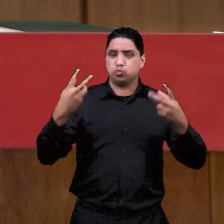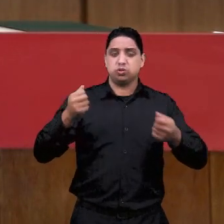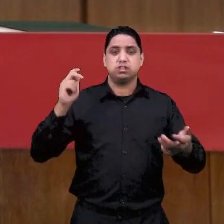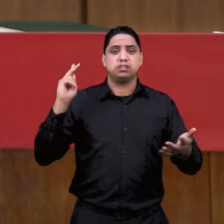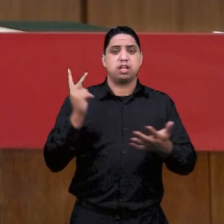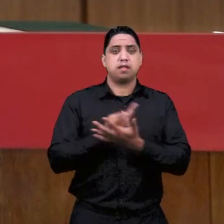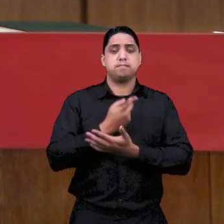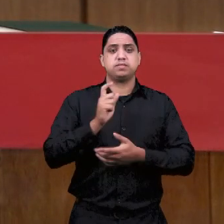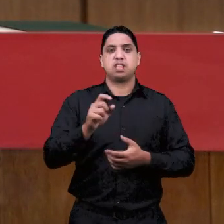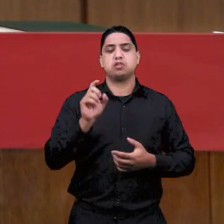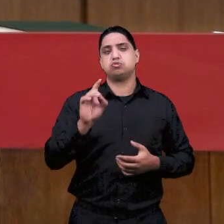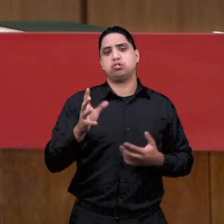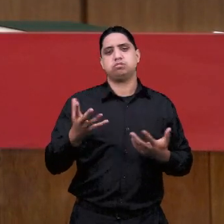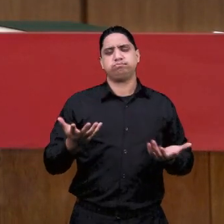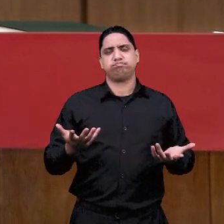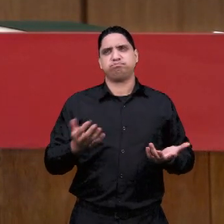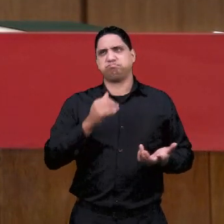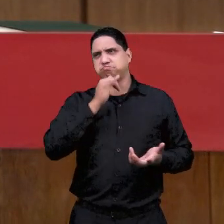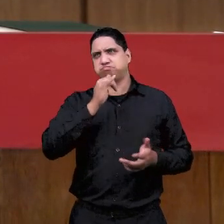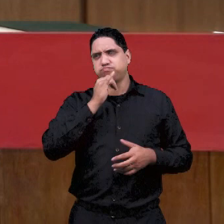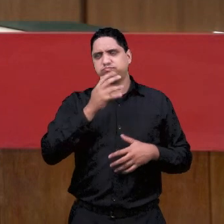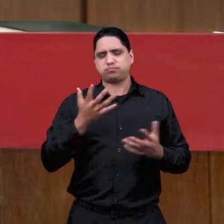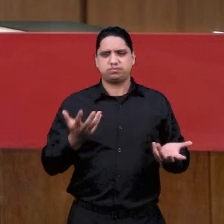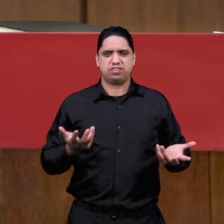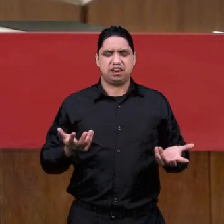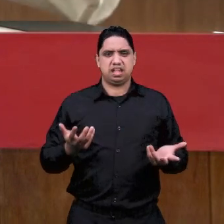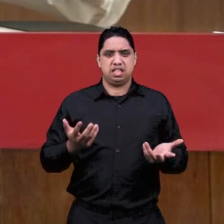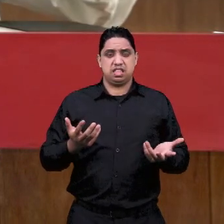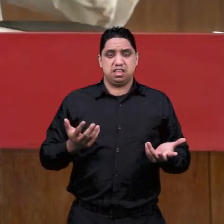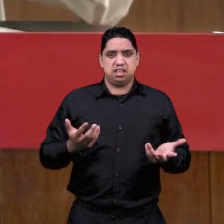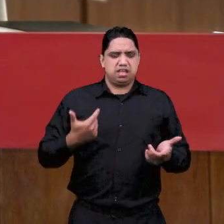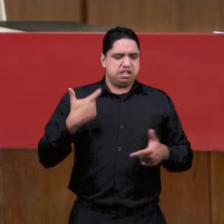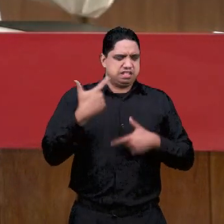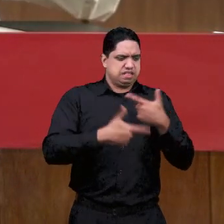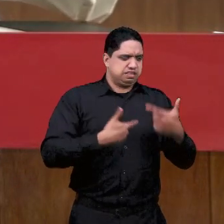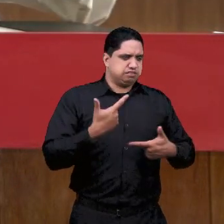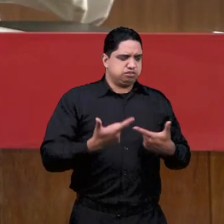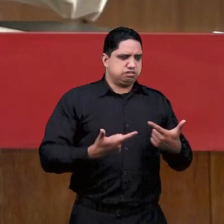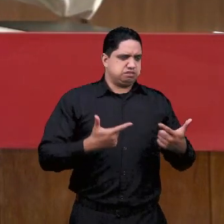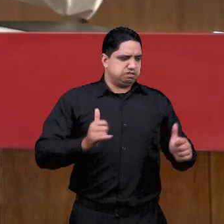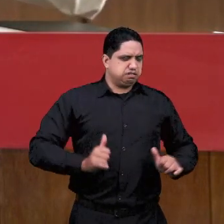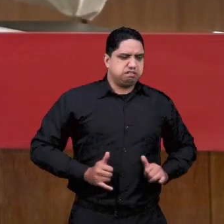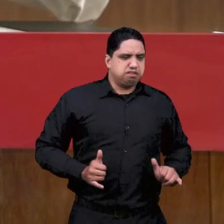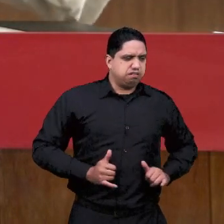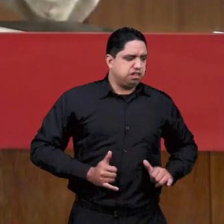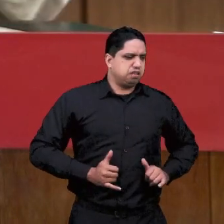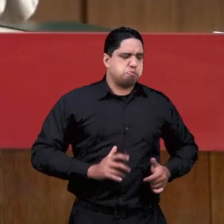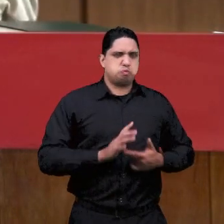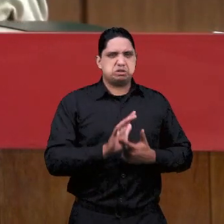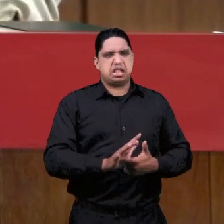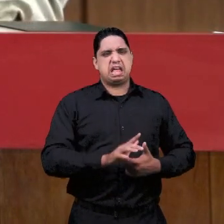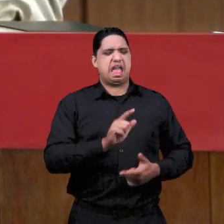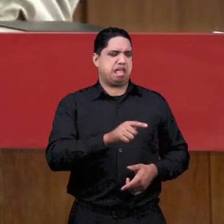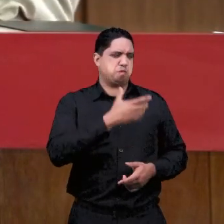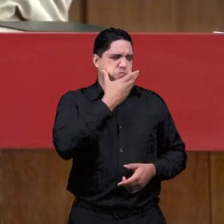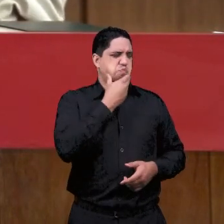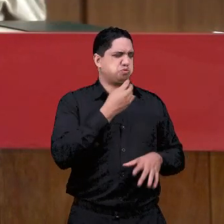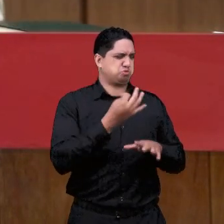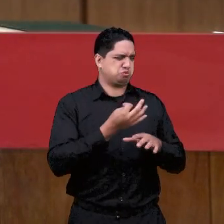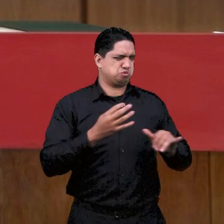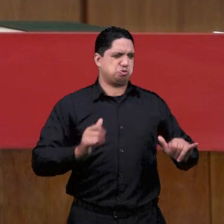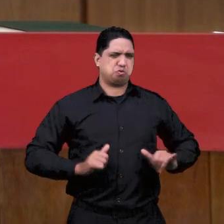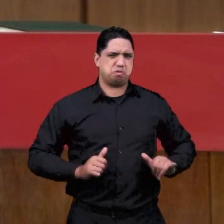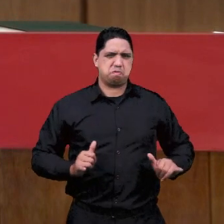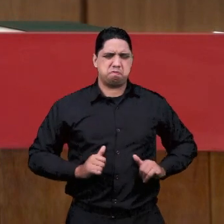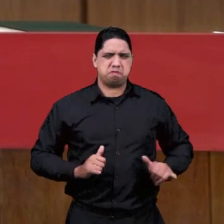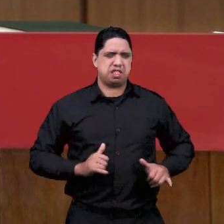ce n'a pas été simplement les luttes, la souffrance, c'est une belle histoire. Mais ça